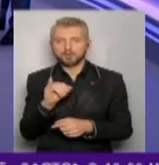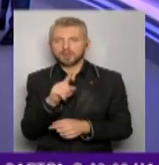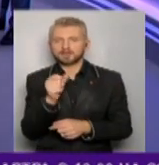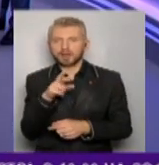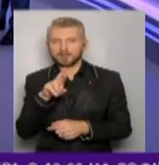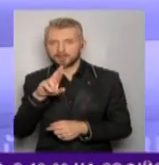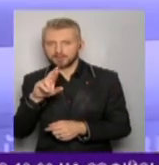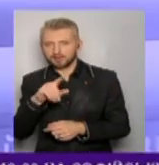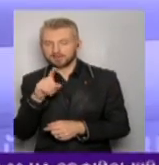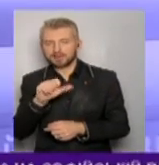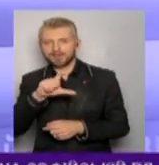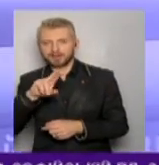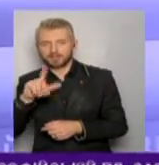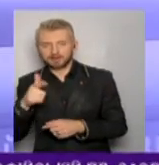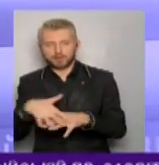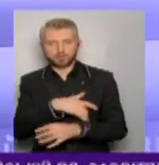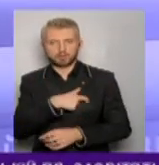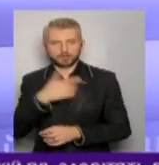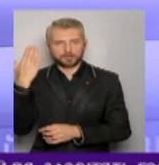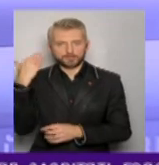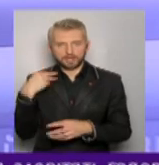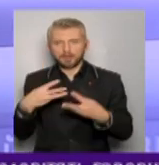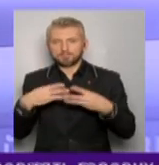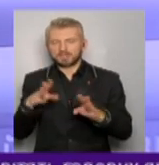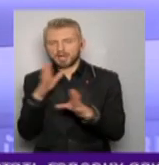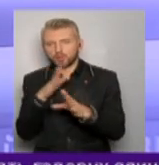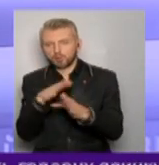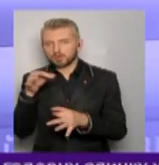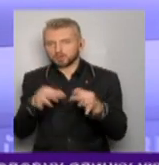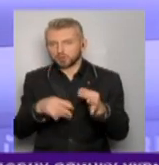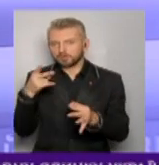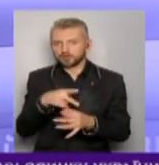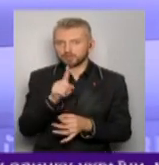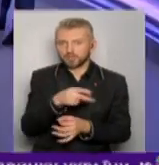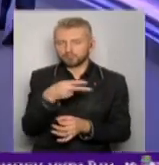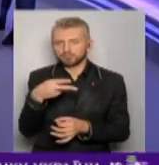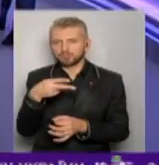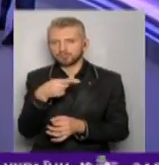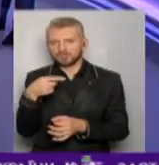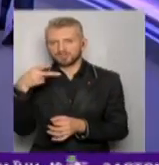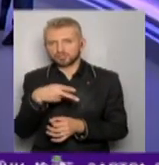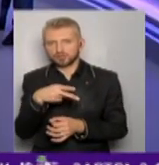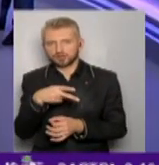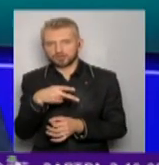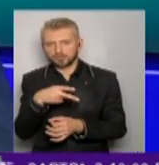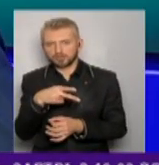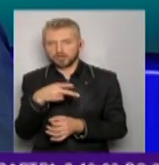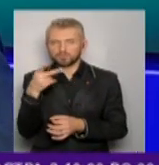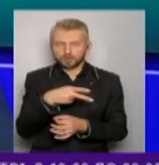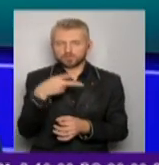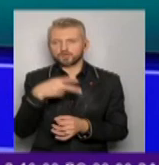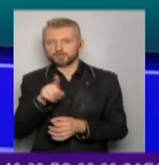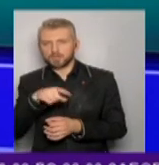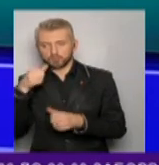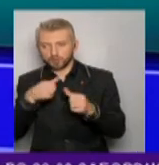народний депутат попередніх скликань, міністр екології та природних ресурсів України у 2000-2001 роках. Вітаю вас. Доброго. І має долучитися